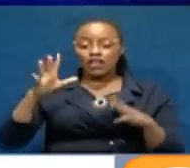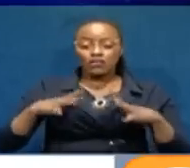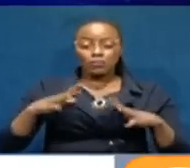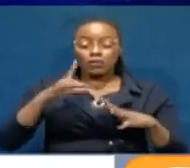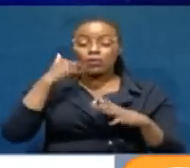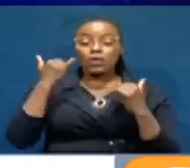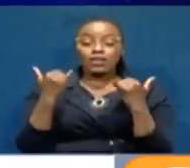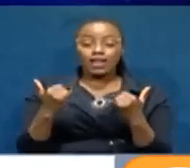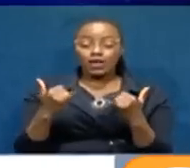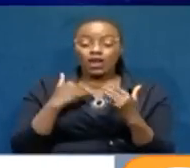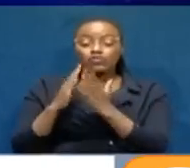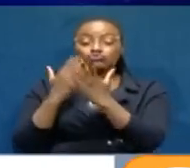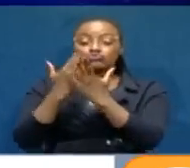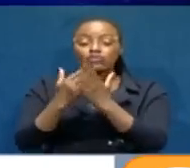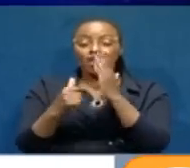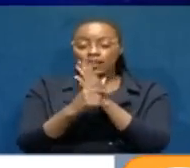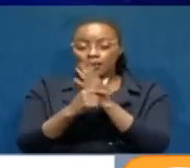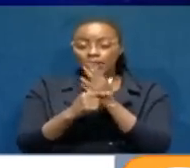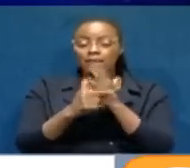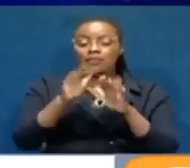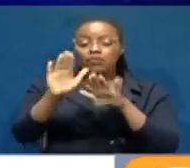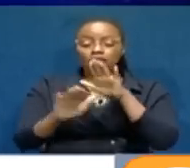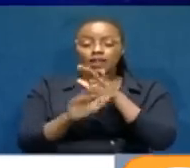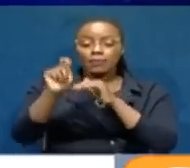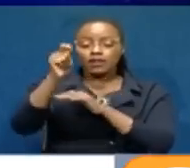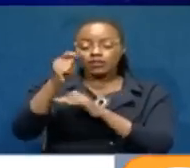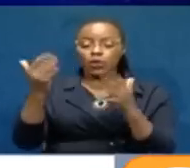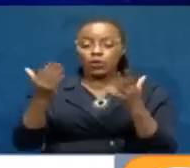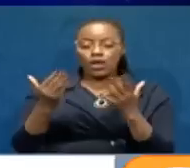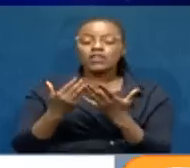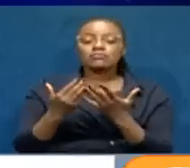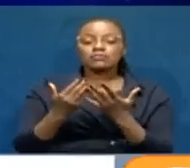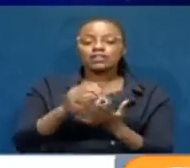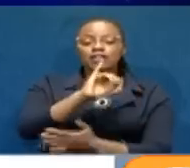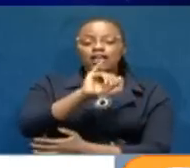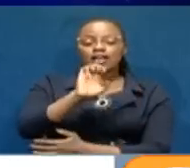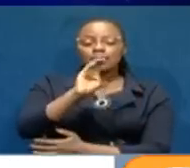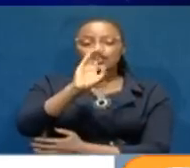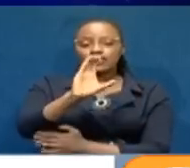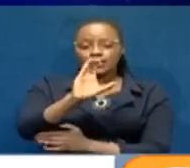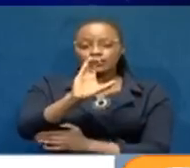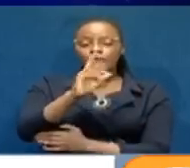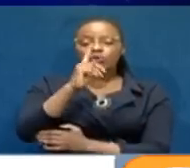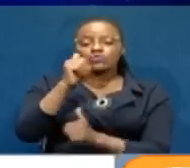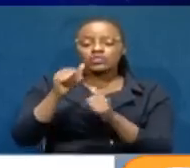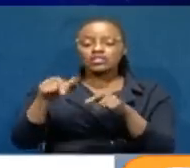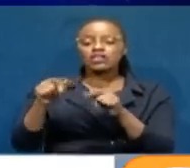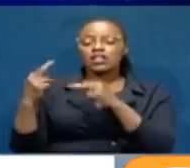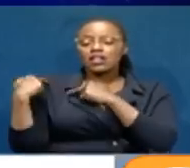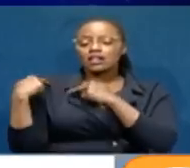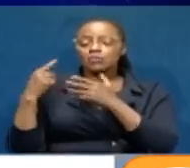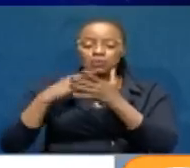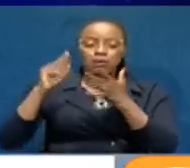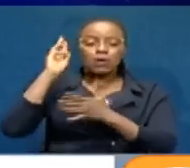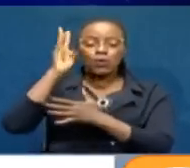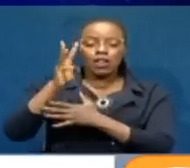urais ambao tayari wamewasilisha majina ya wawaniaji wenza kwa tume ya uchaguzi IBC ambayo